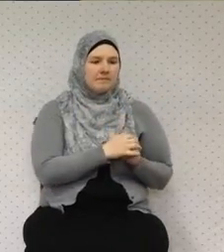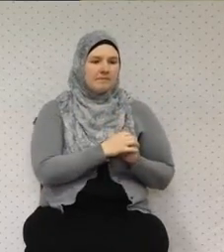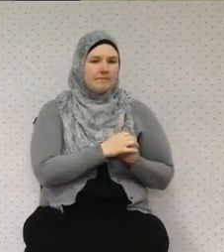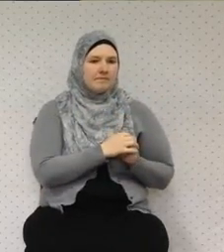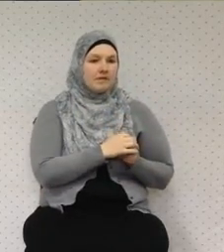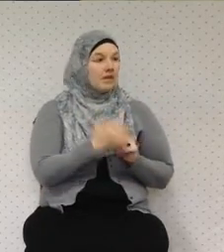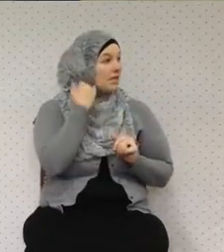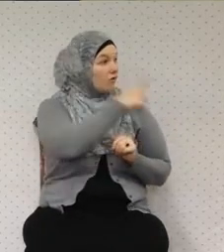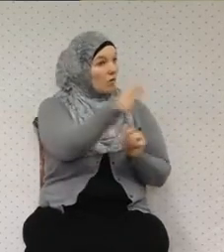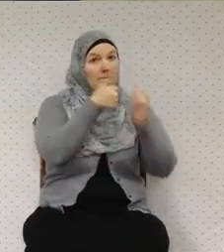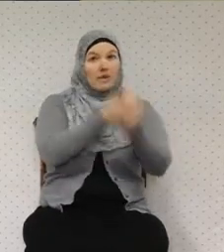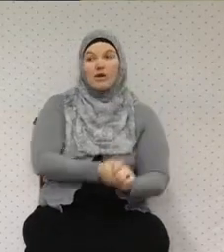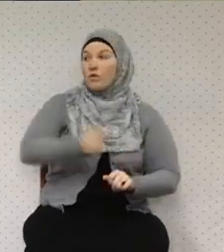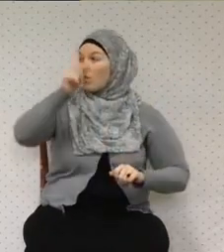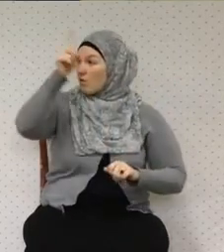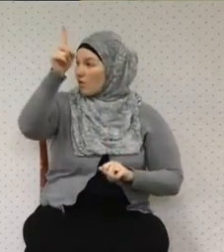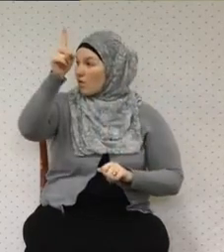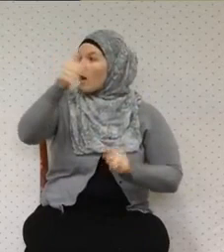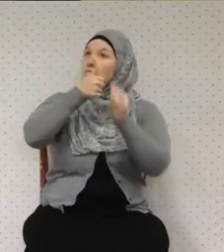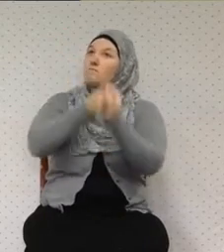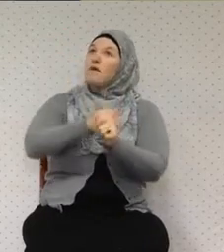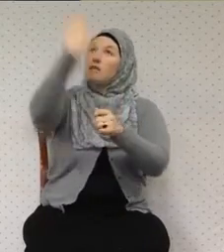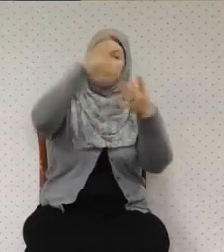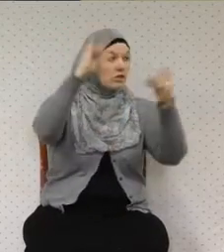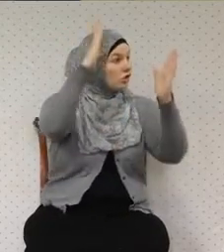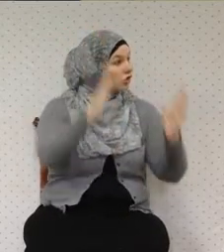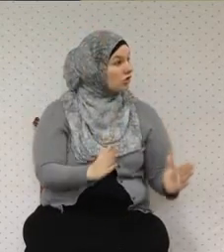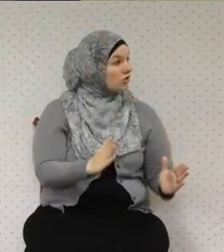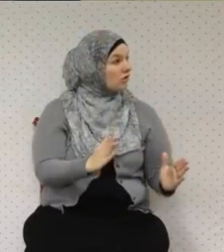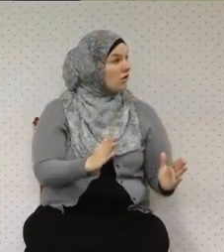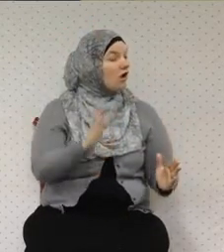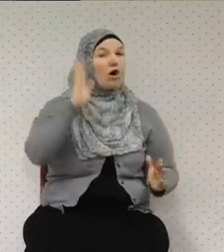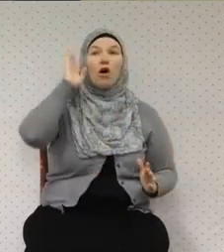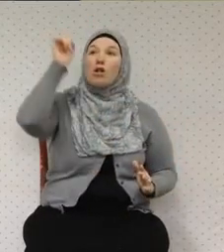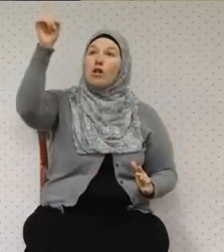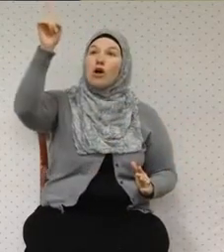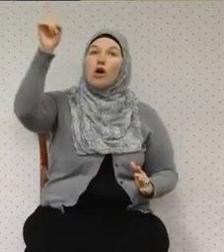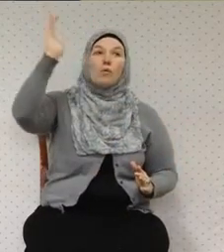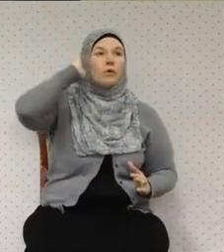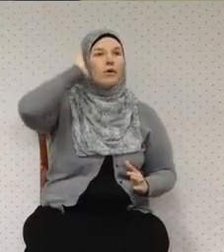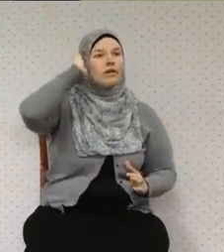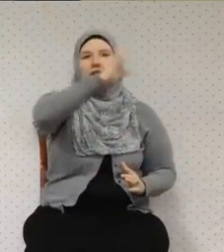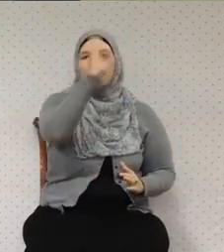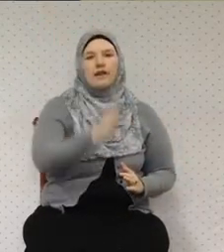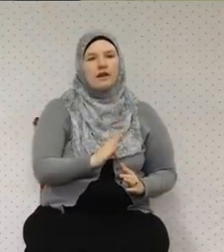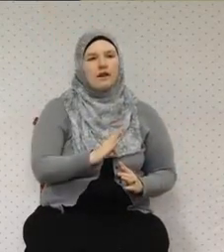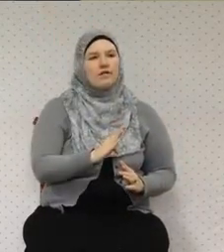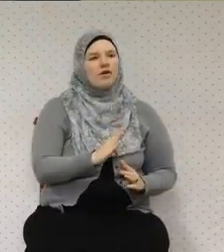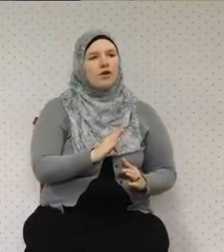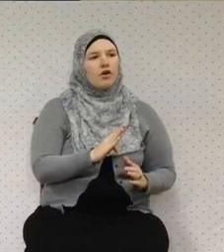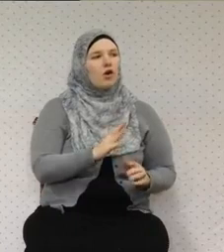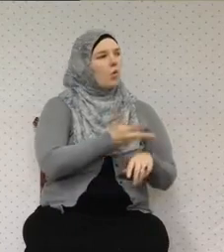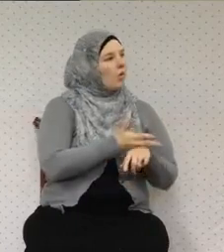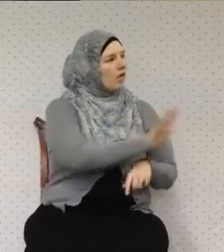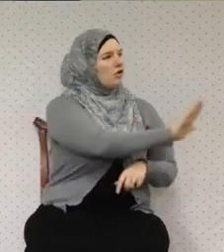شَيْئًا. If you obey Allah and obey His Messenger, He would never sell you short or